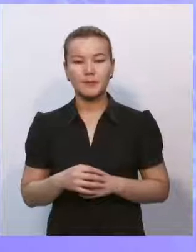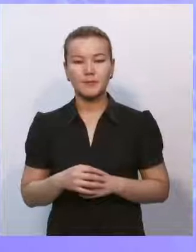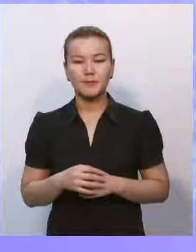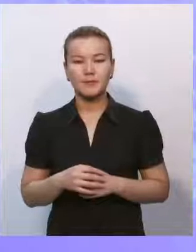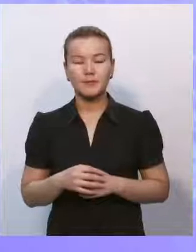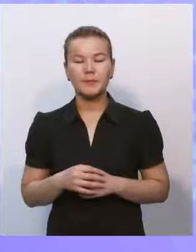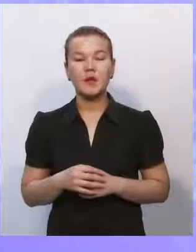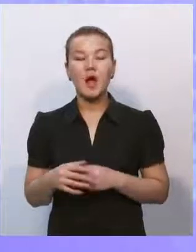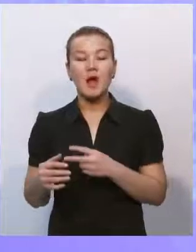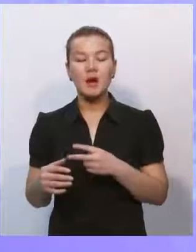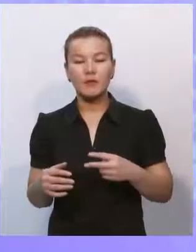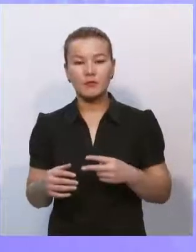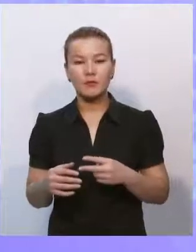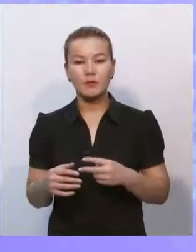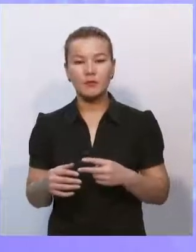равно